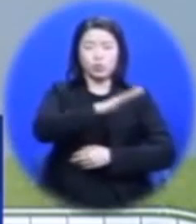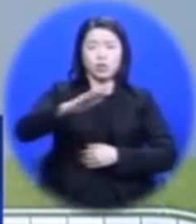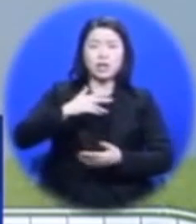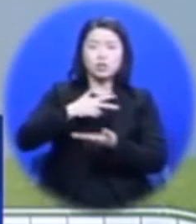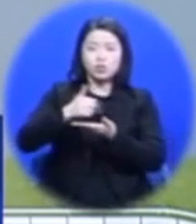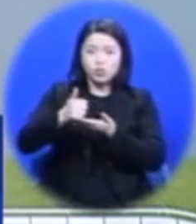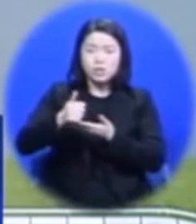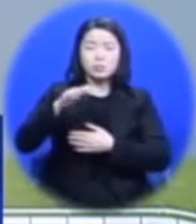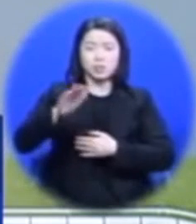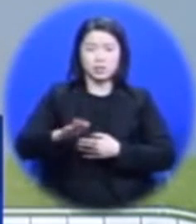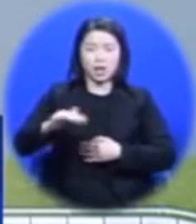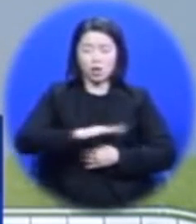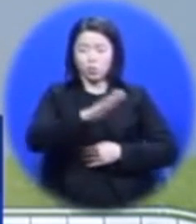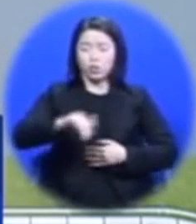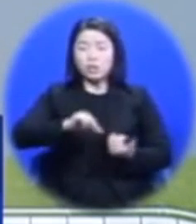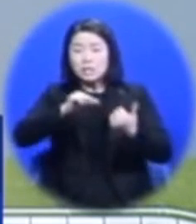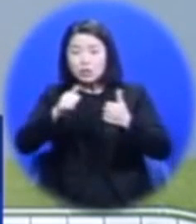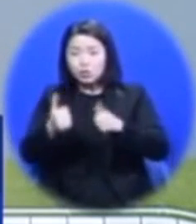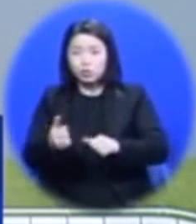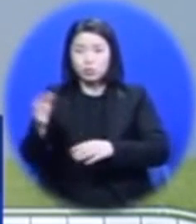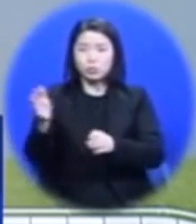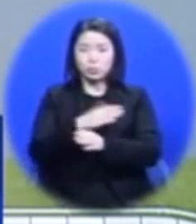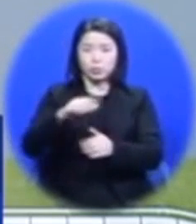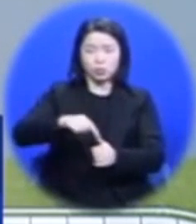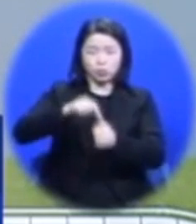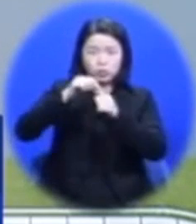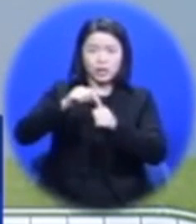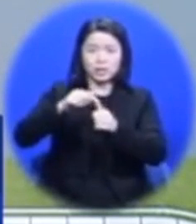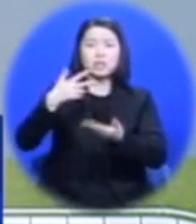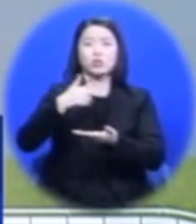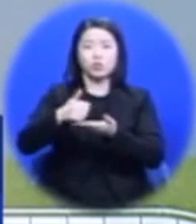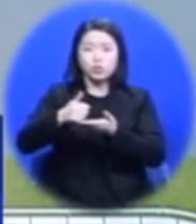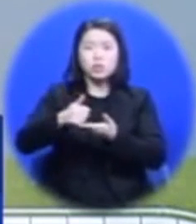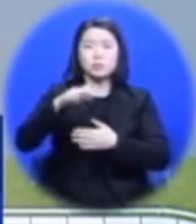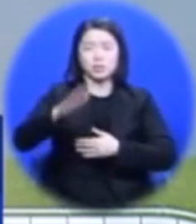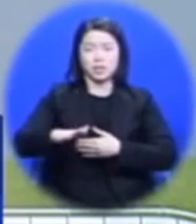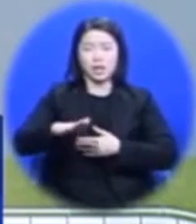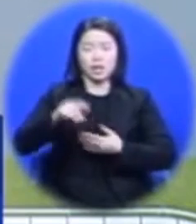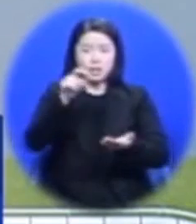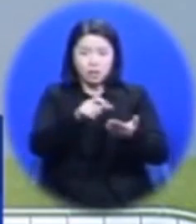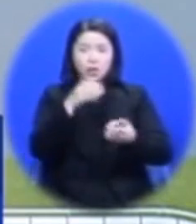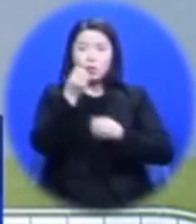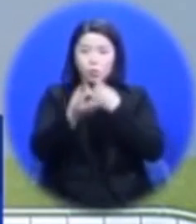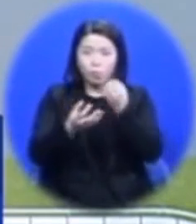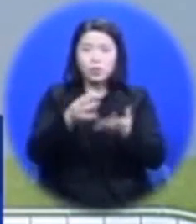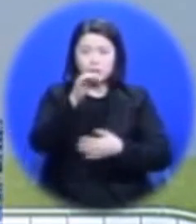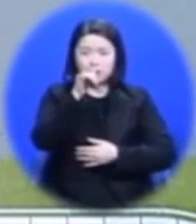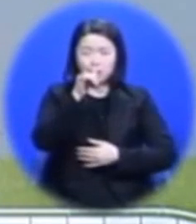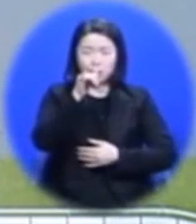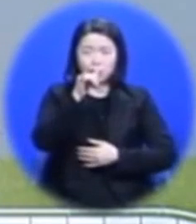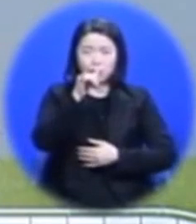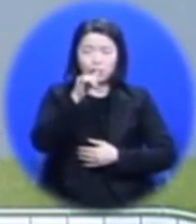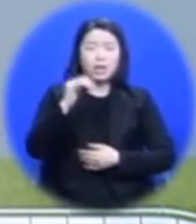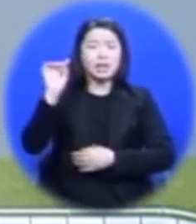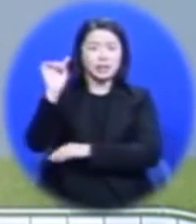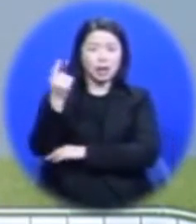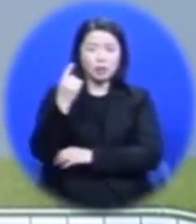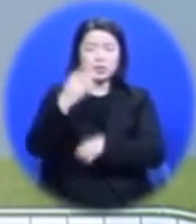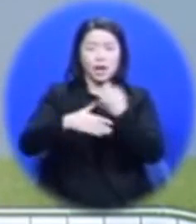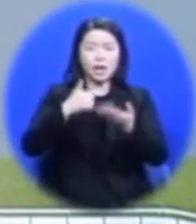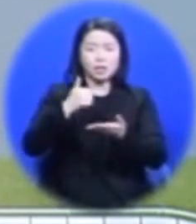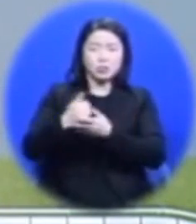주님이시다. 우리를 죽음에서 구원하여 내시는 주님이시다. 이렇게 고백을 했습니다. 그러니까 다윗이 짐을